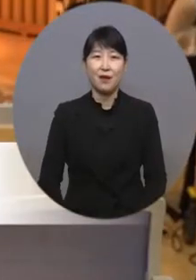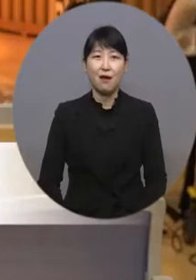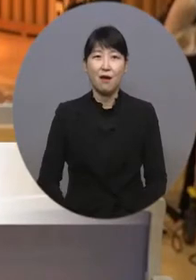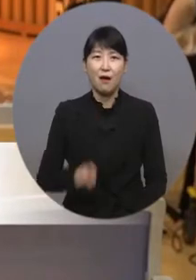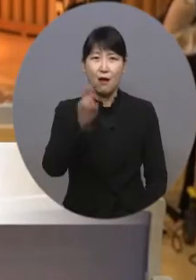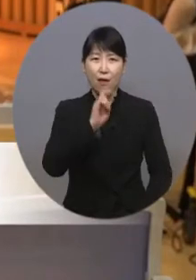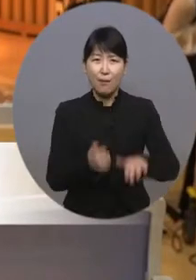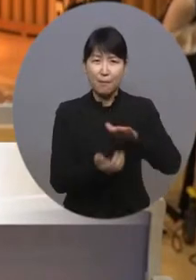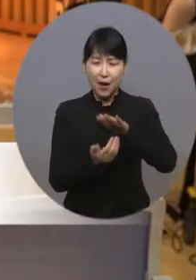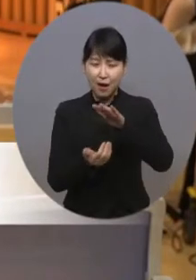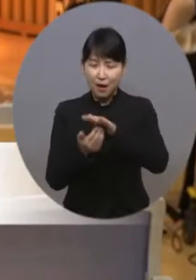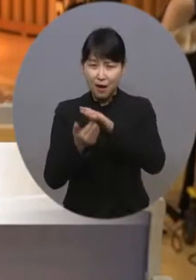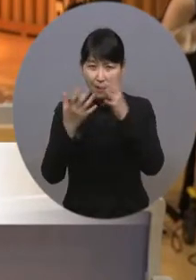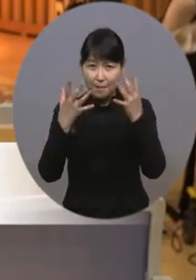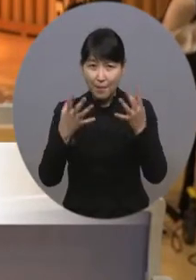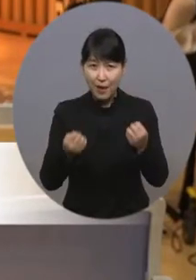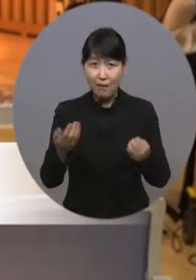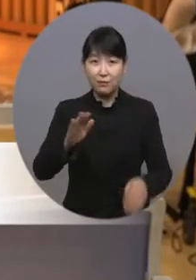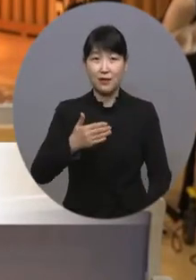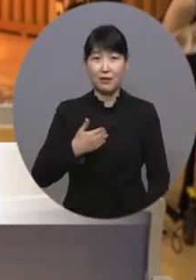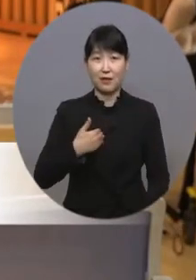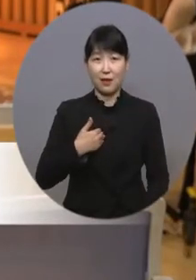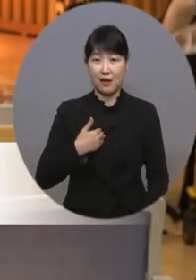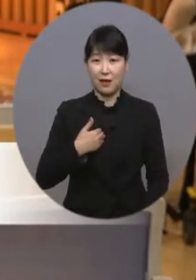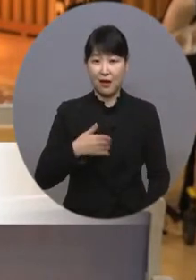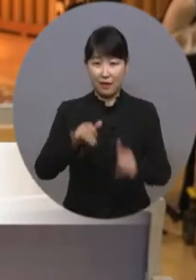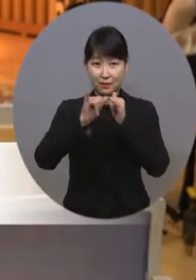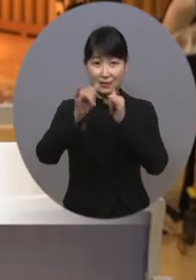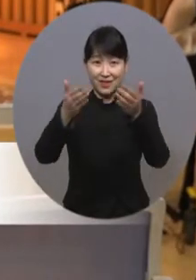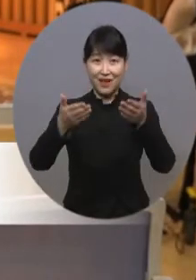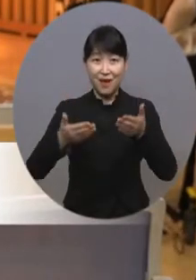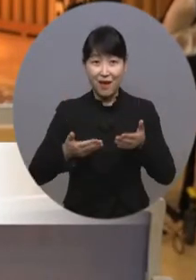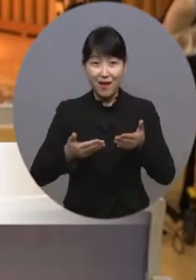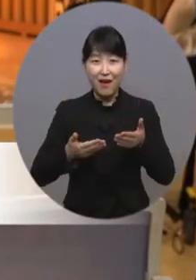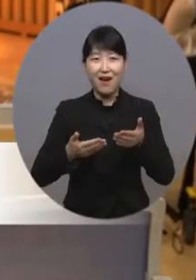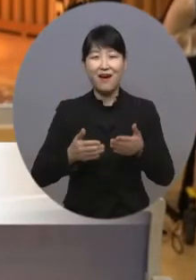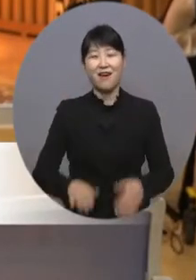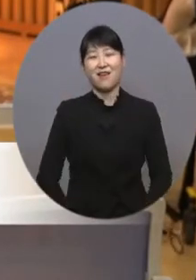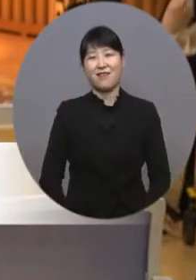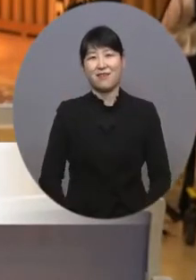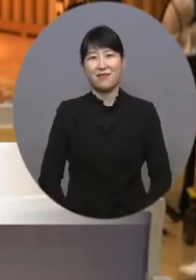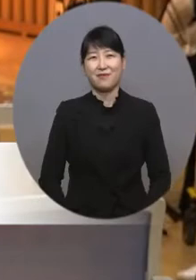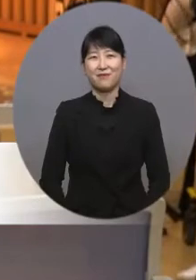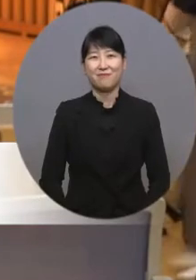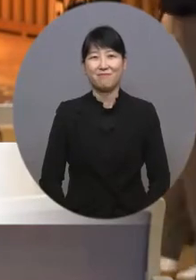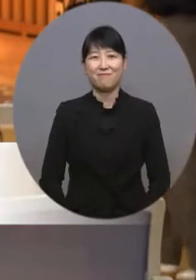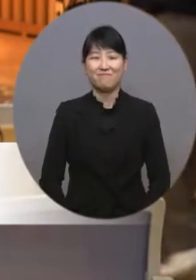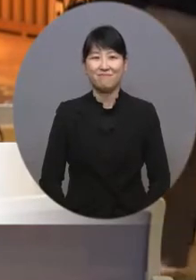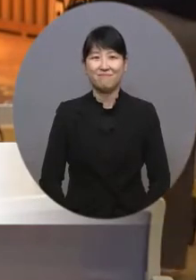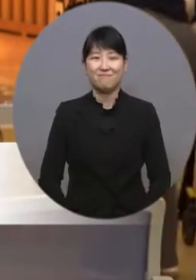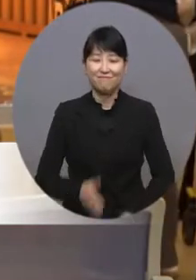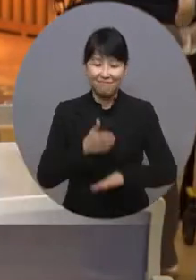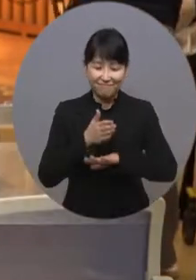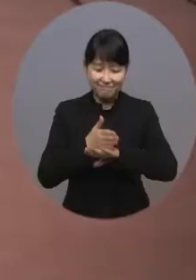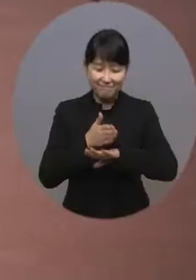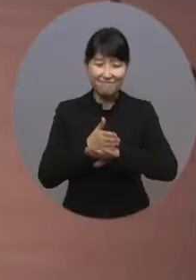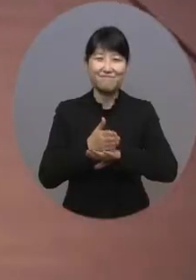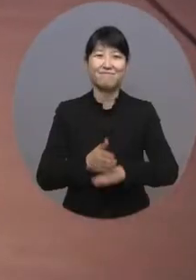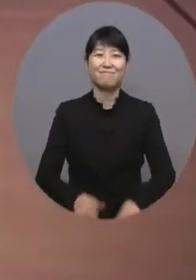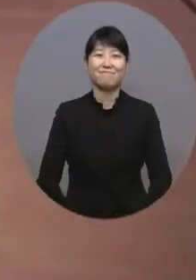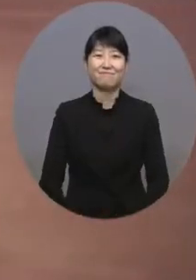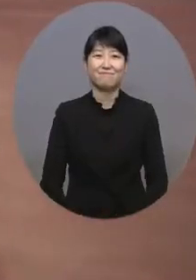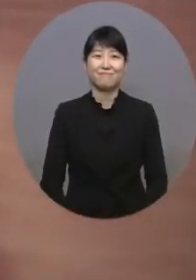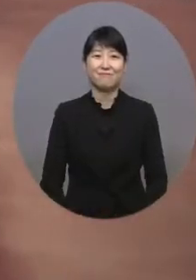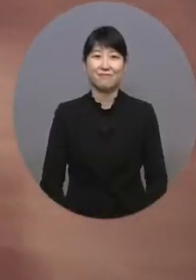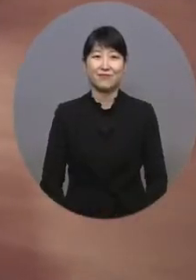너무 많던데 그중에 제가 될 줄은 또 생각도 안 했는데 됐어요. 그래서 감사합니다.